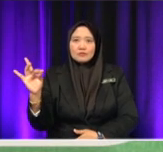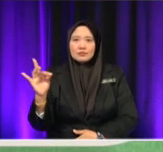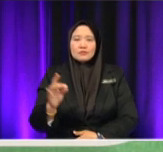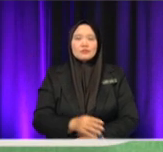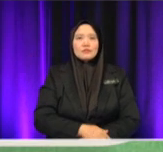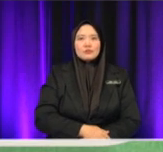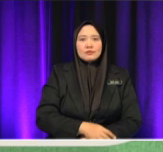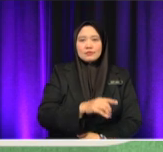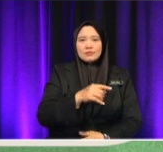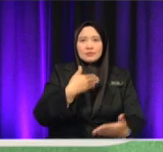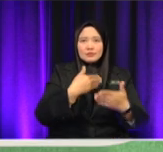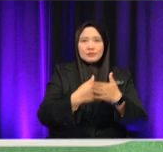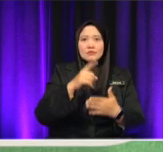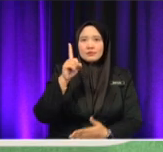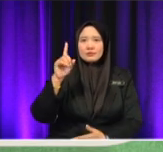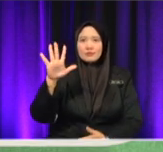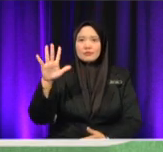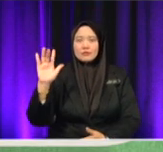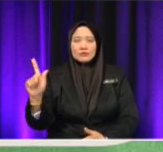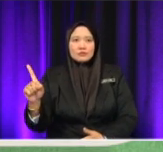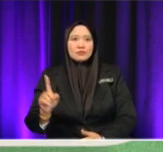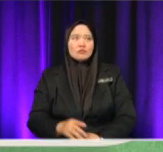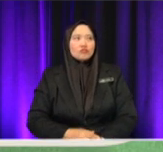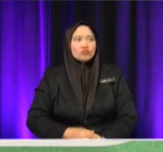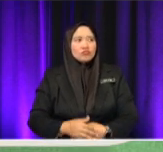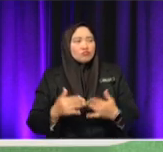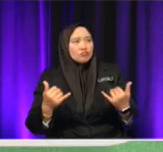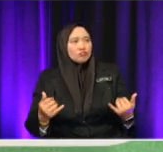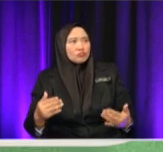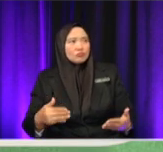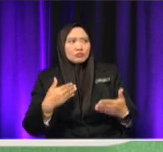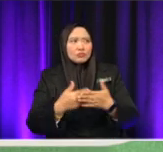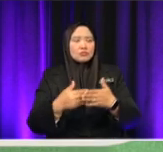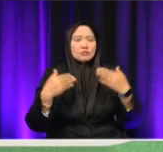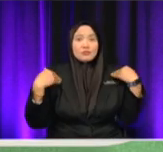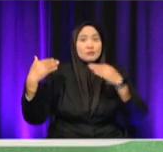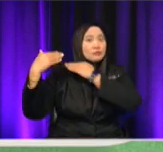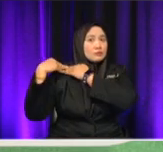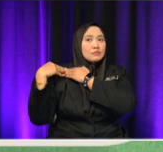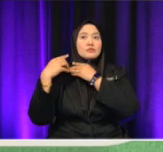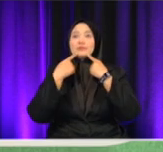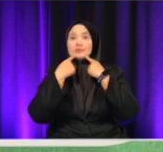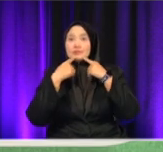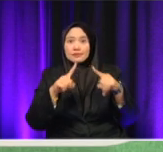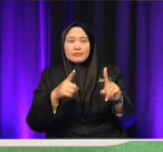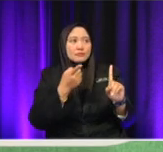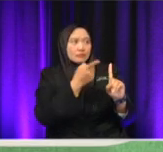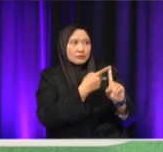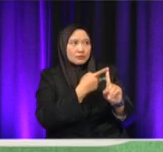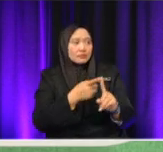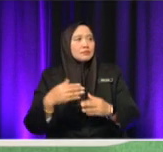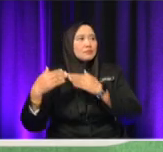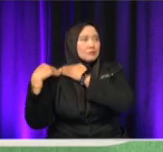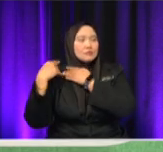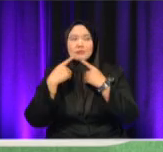lihat ya tajuk ini membahagiakan kepada beberapa tanggung jawab yang pertama tanggung jawab suami tanggung jawab istri dan juga